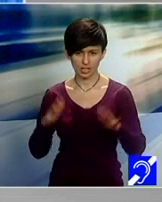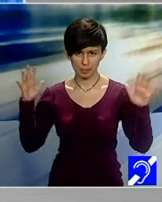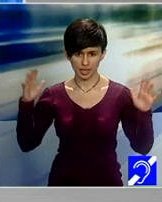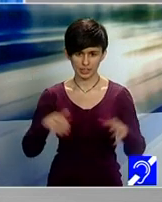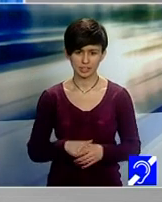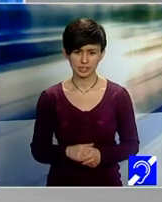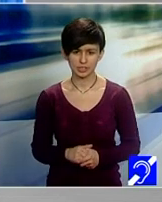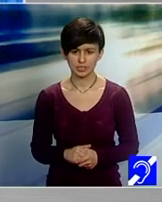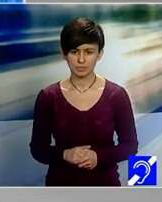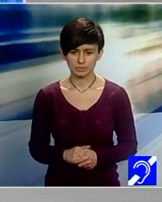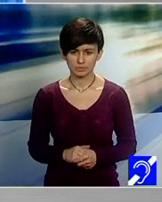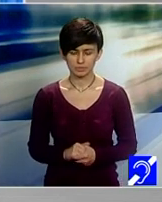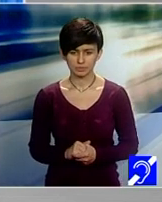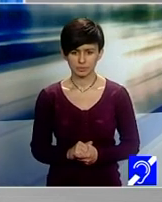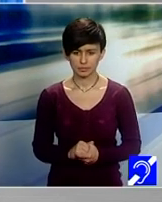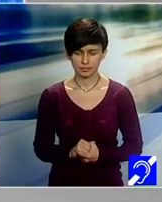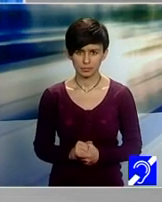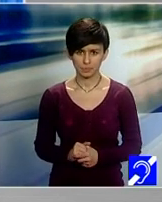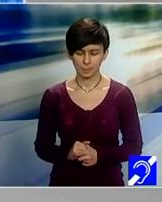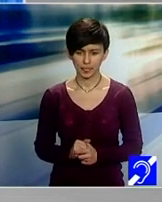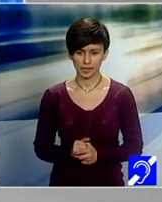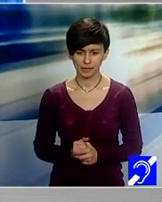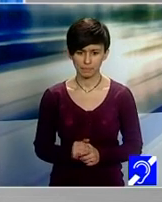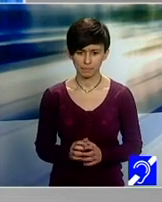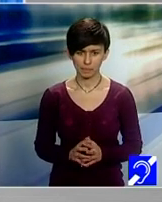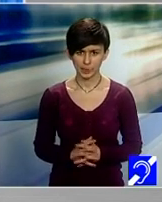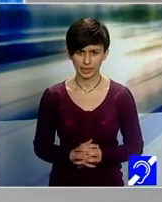e o mare problemă dacă va crește avansul.